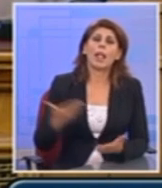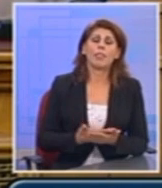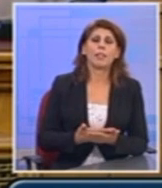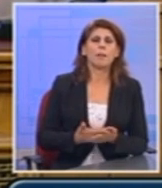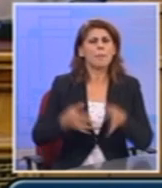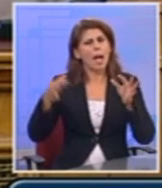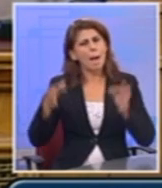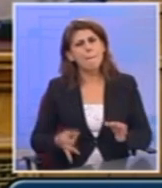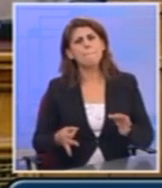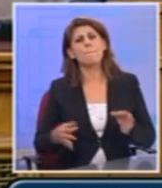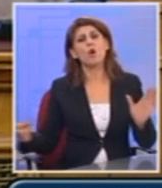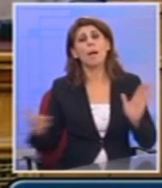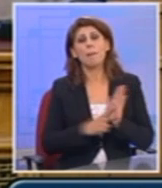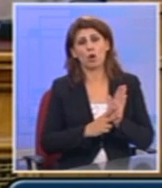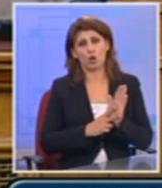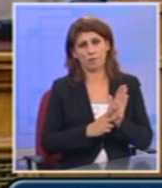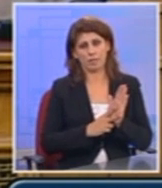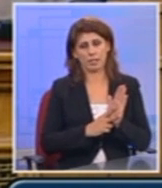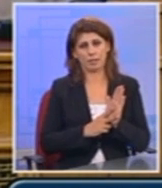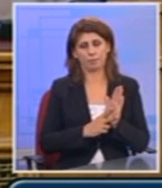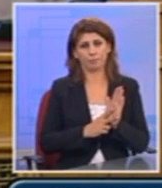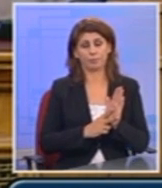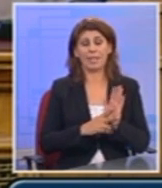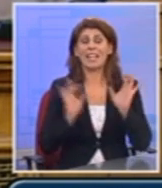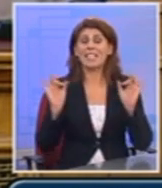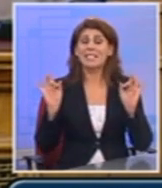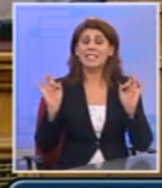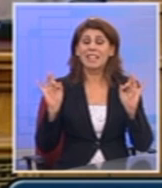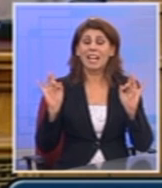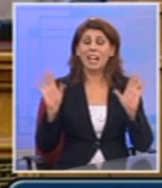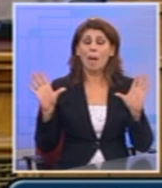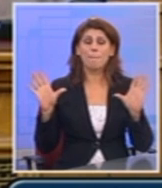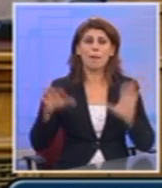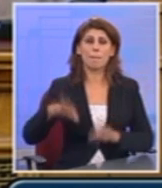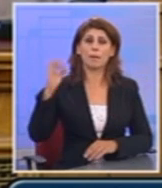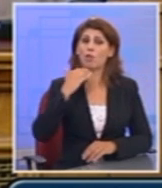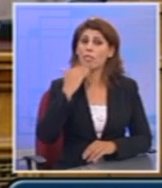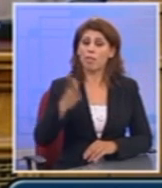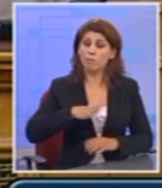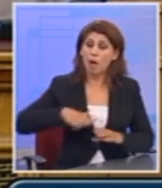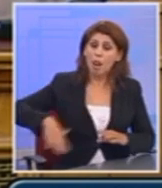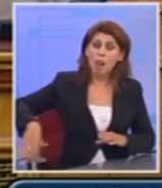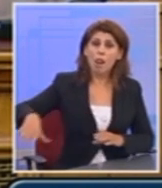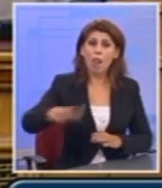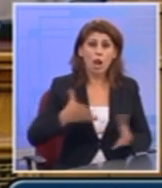απόλυτη ρητή απαγόρευση σε καμία περίπτωση δεν μπορεί ένας λαός να στερηθεί τα μέσα της